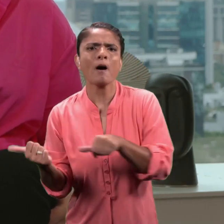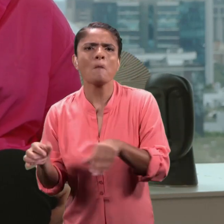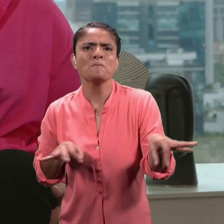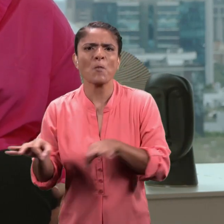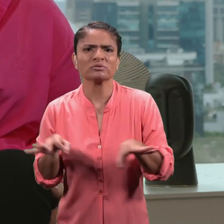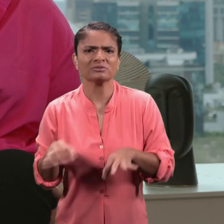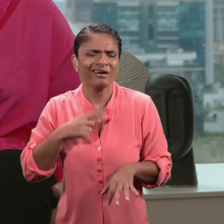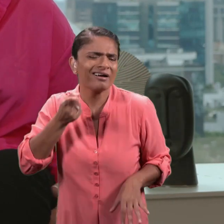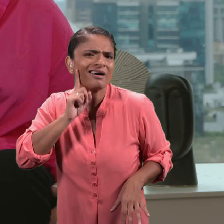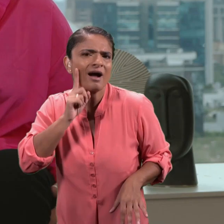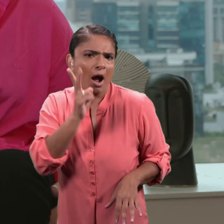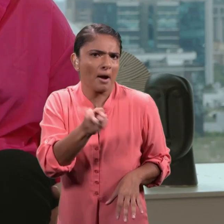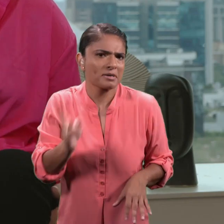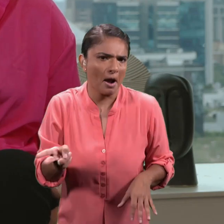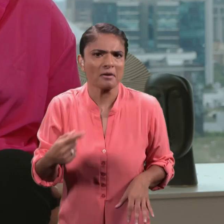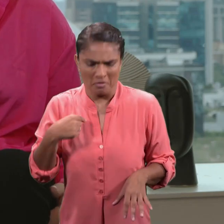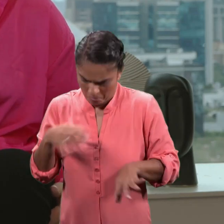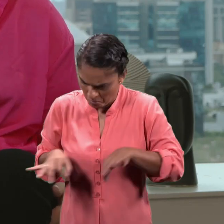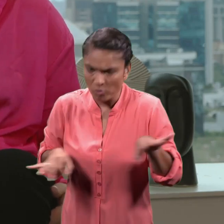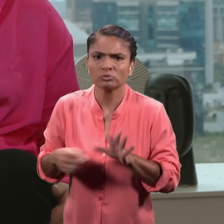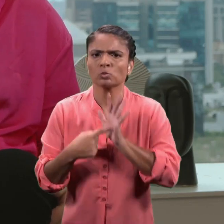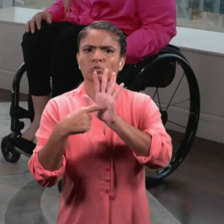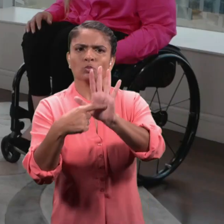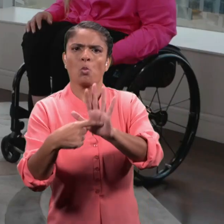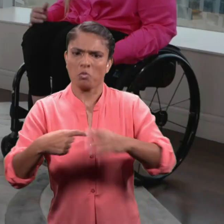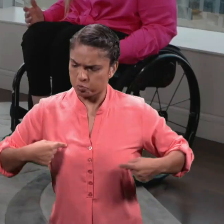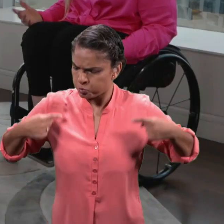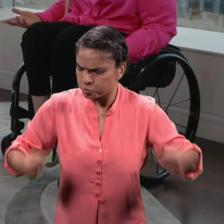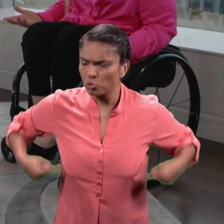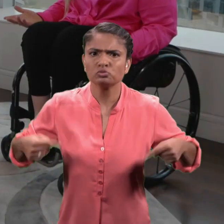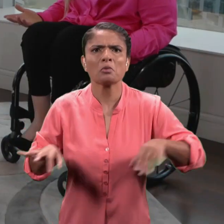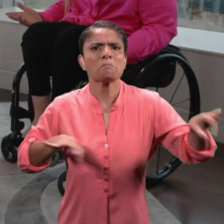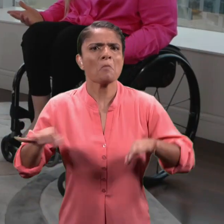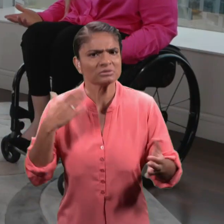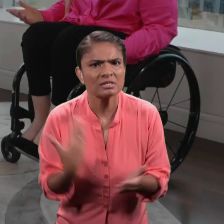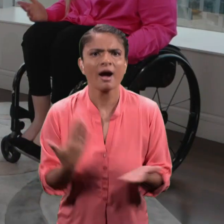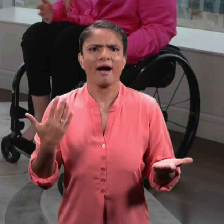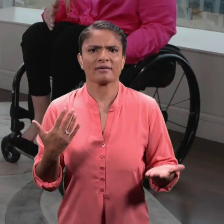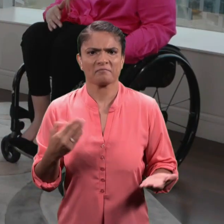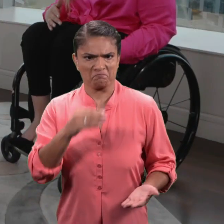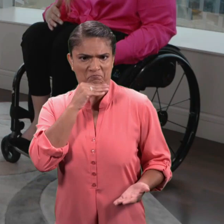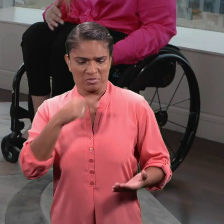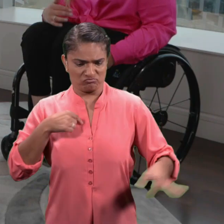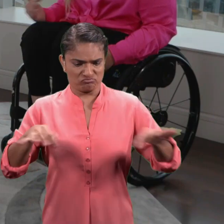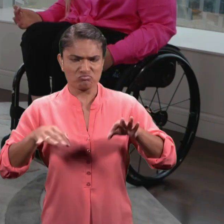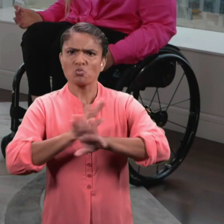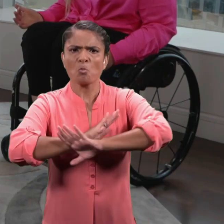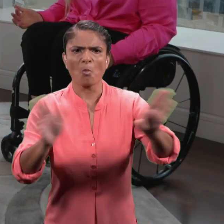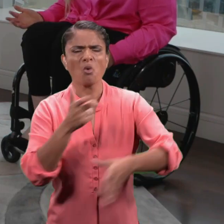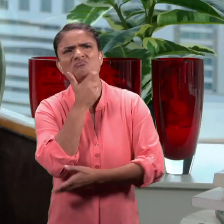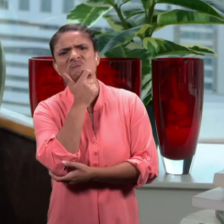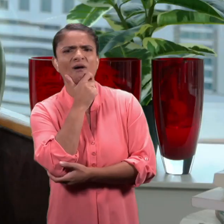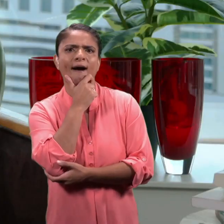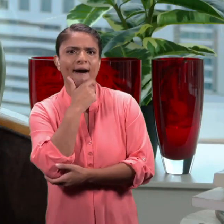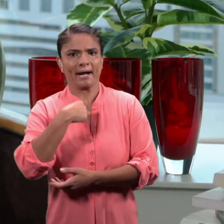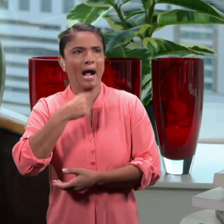wil dit terug doen. Ek wil dit weer doen. Dis my passie. Ek wil dit terugbring en ek wil wys dat in 'n rolstoel kan ek dit nog steeds doen. Dit beteken nie nou kan ek